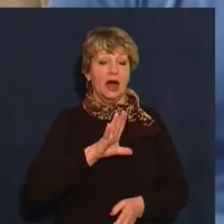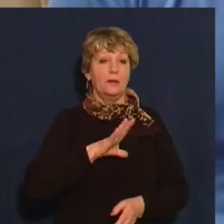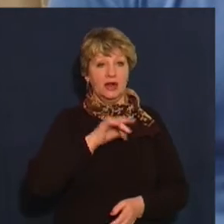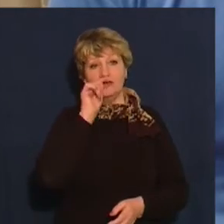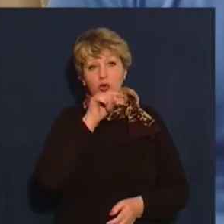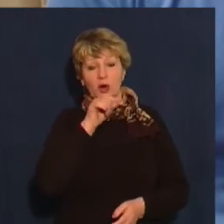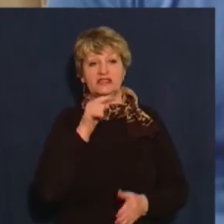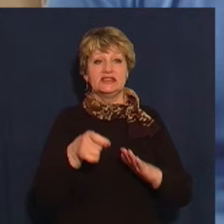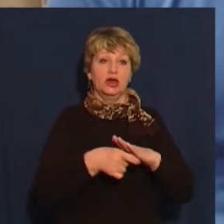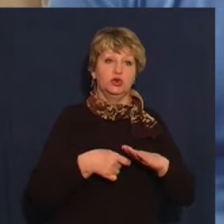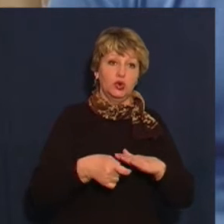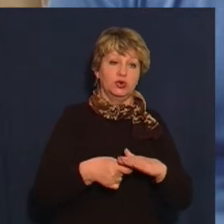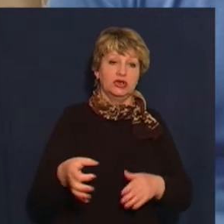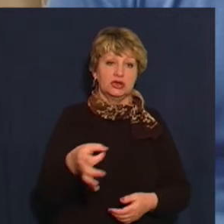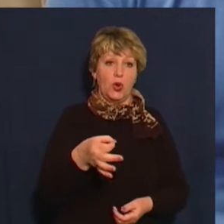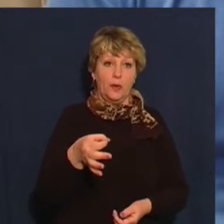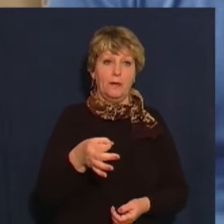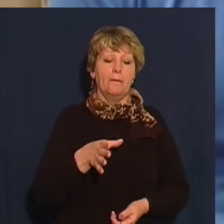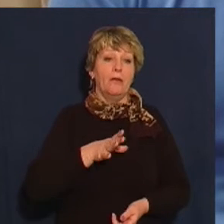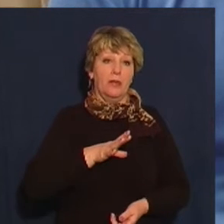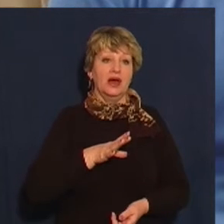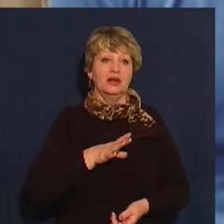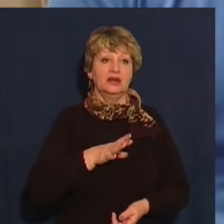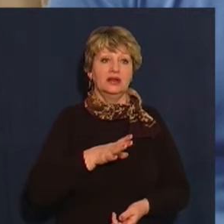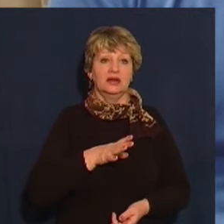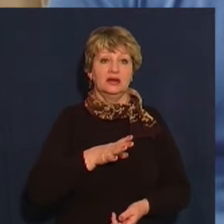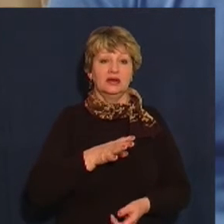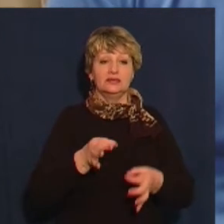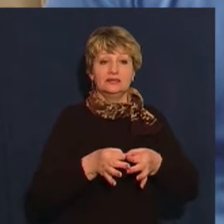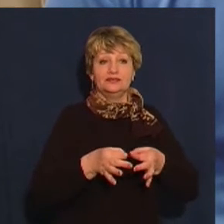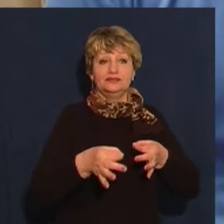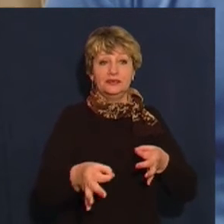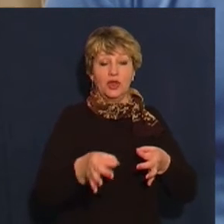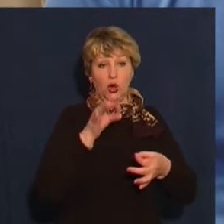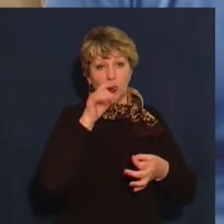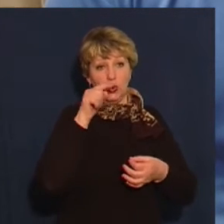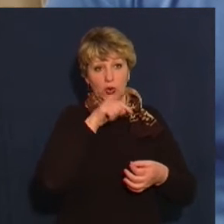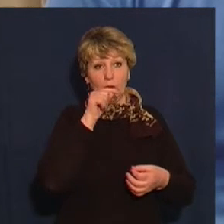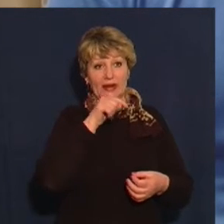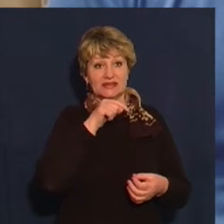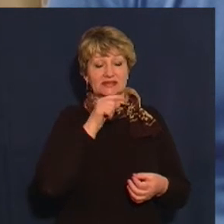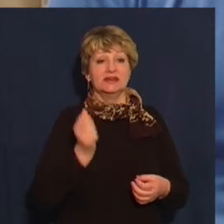Донецькій області, був в Луганському, Макарова, Станіця Луганська.